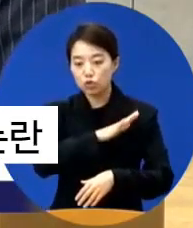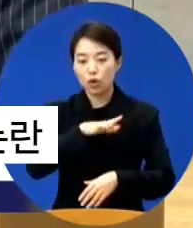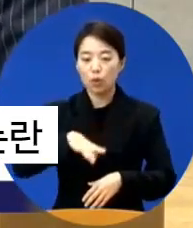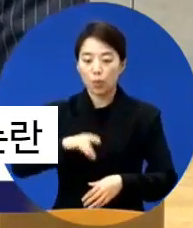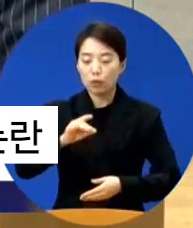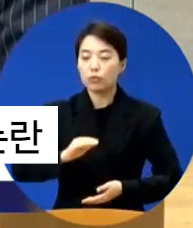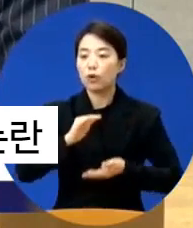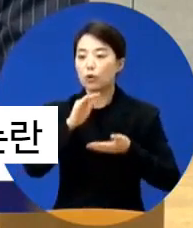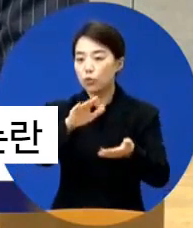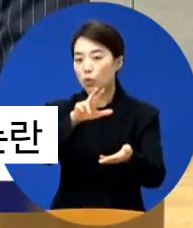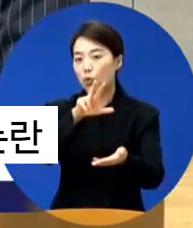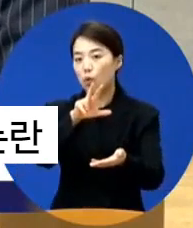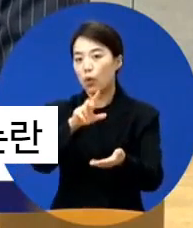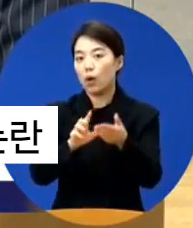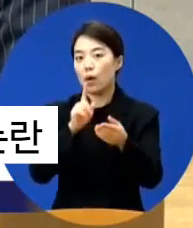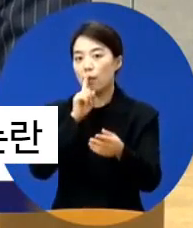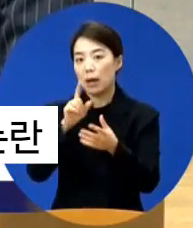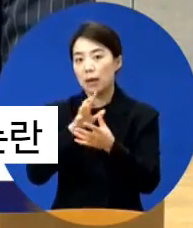행정 논란.